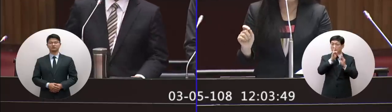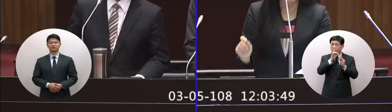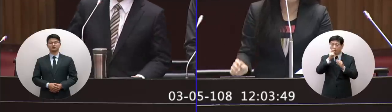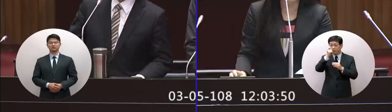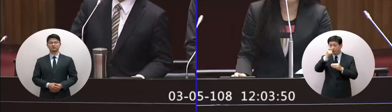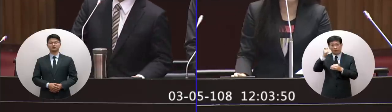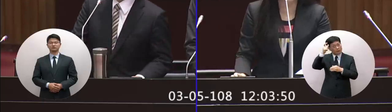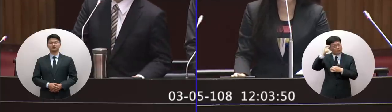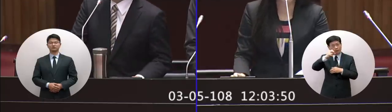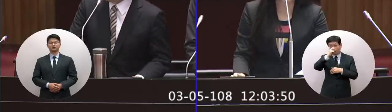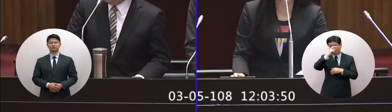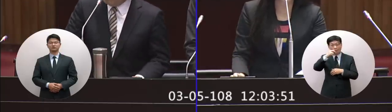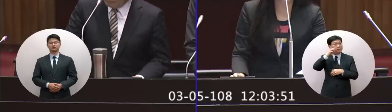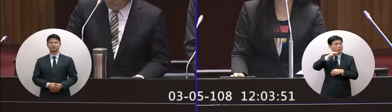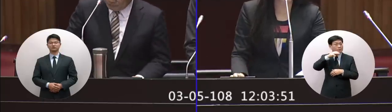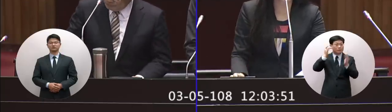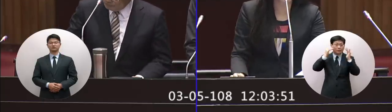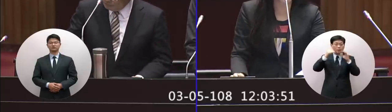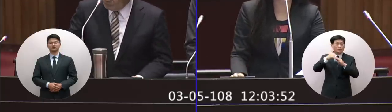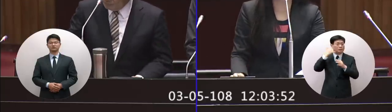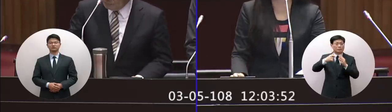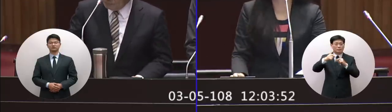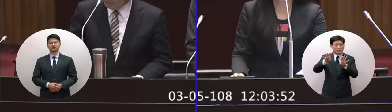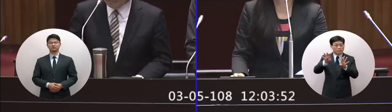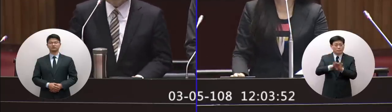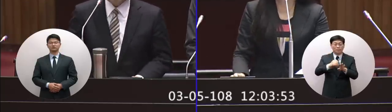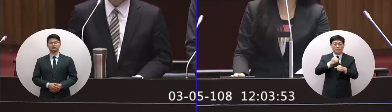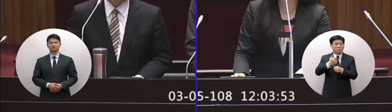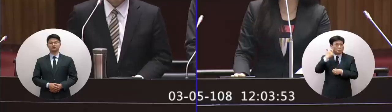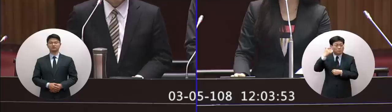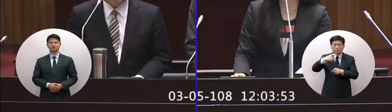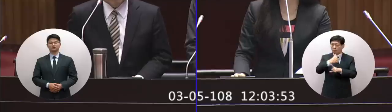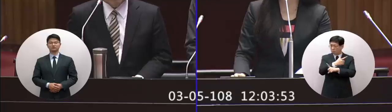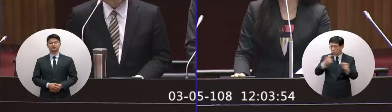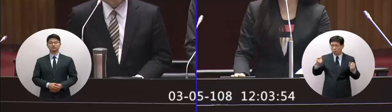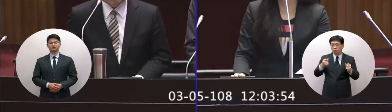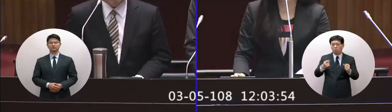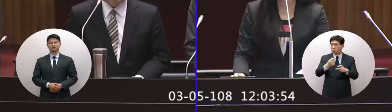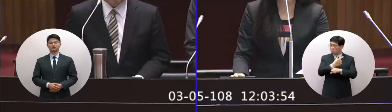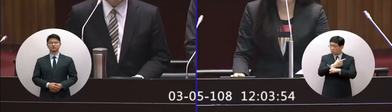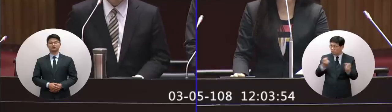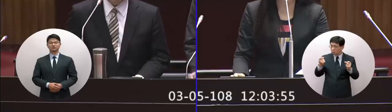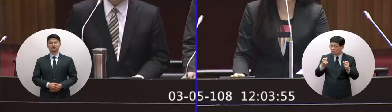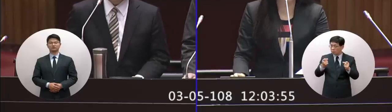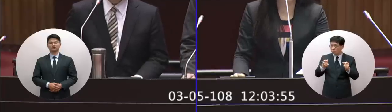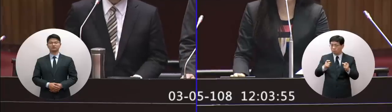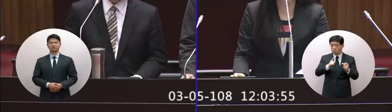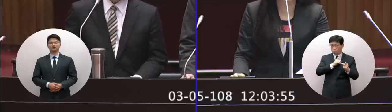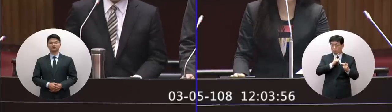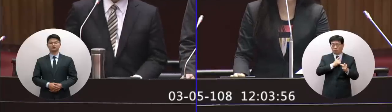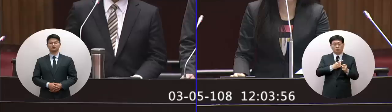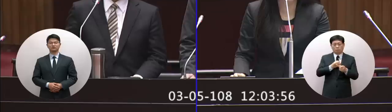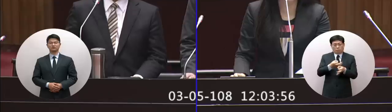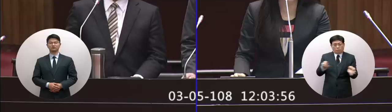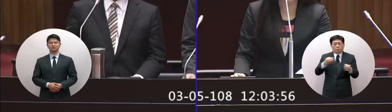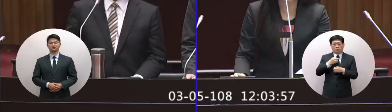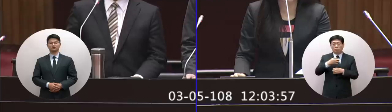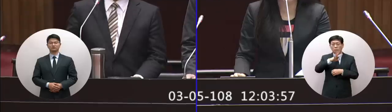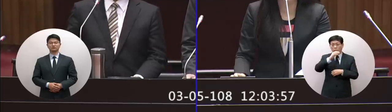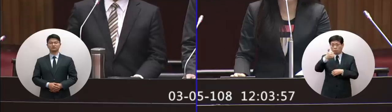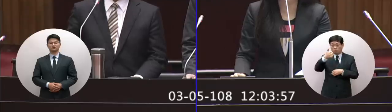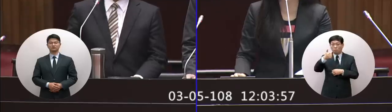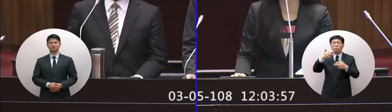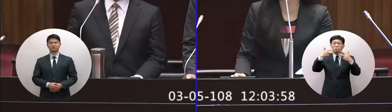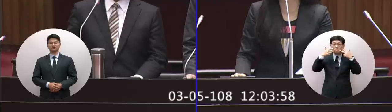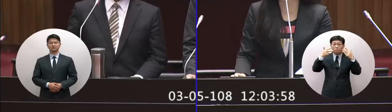中、台南、高雄、宜兰、彰化、南投、基隆、金门、连江，他都全面不排付补助这个55岁的原住